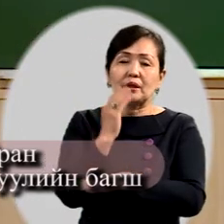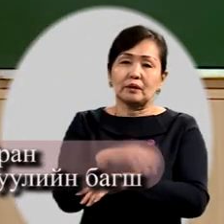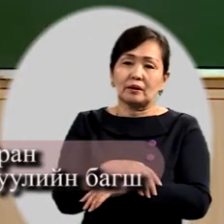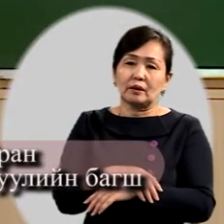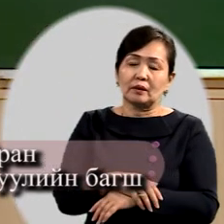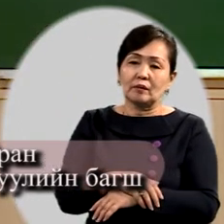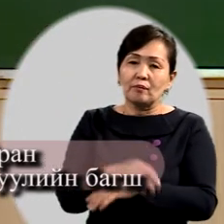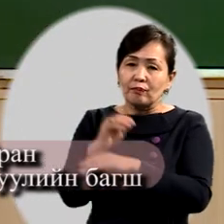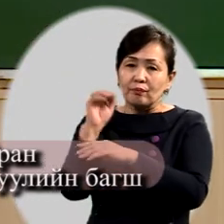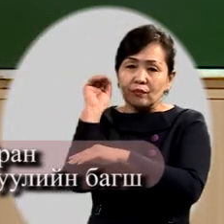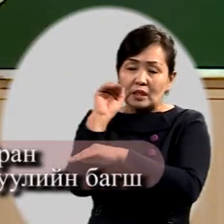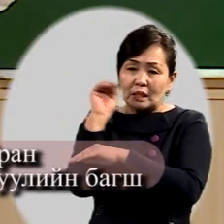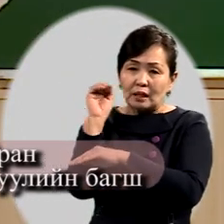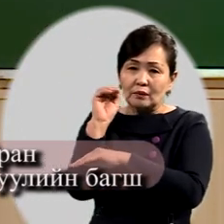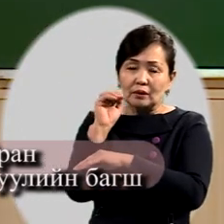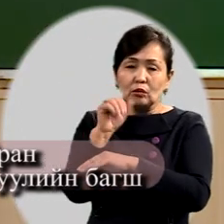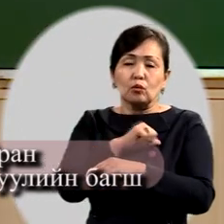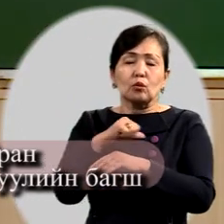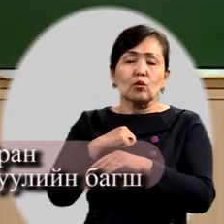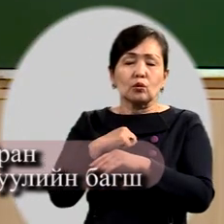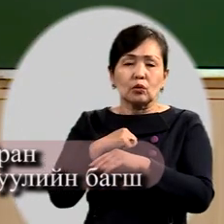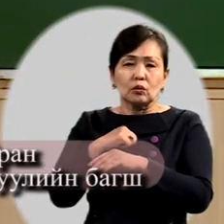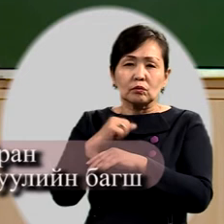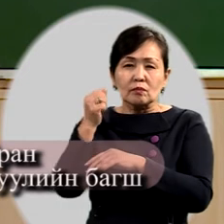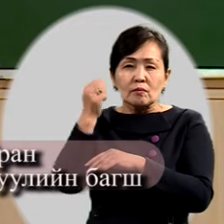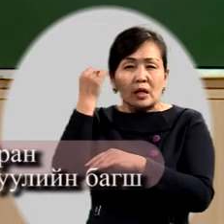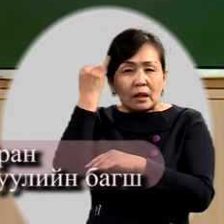Суыр өзі де сақ жануарға жатады.